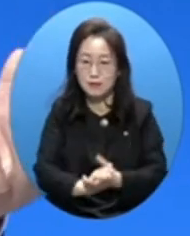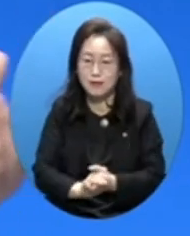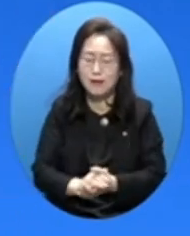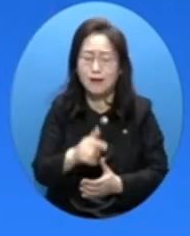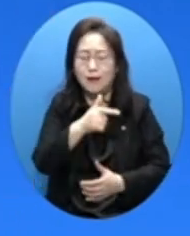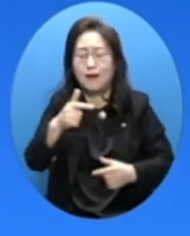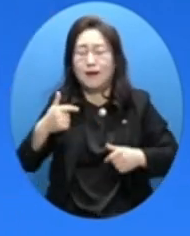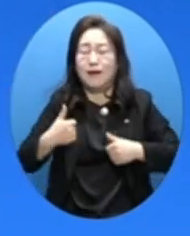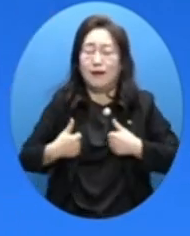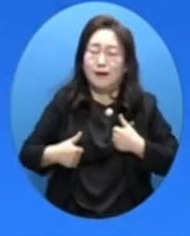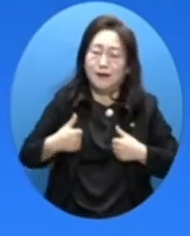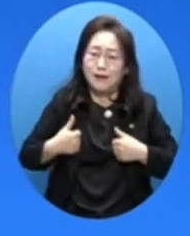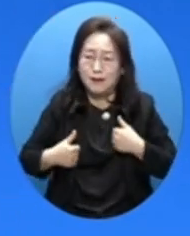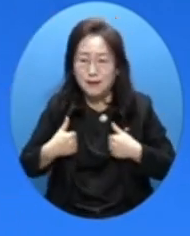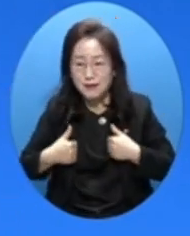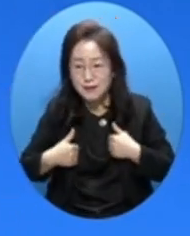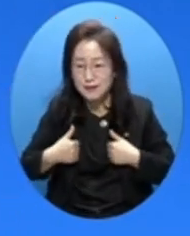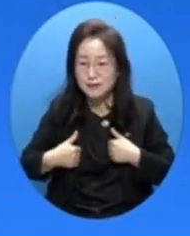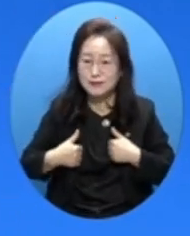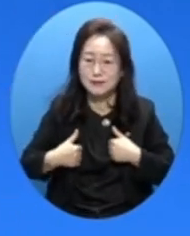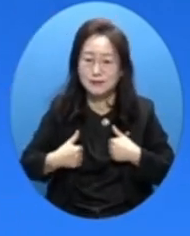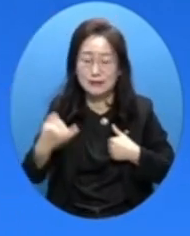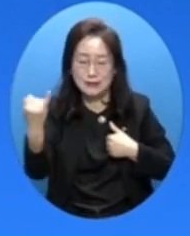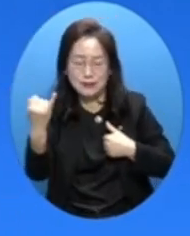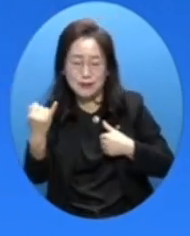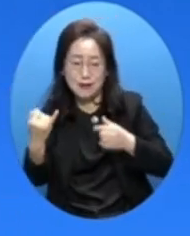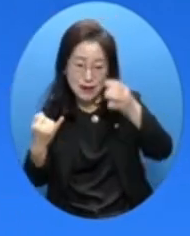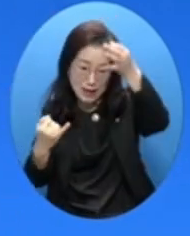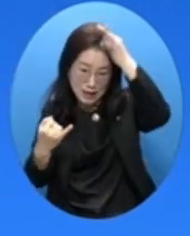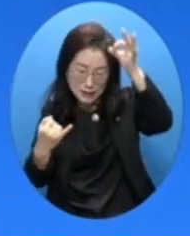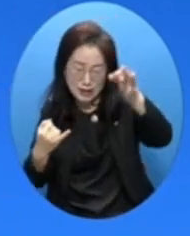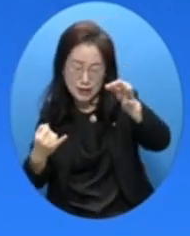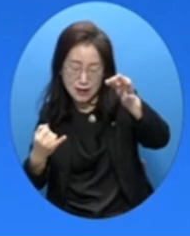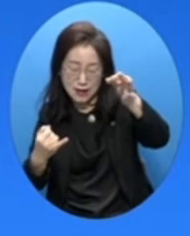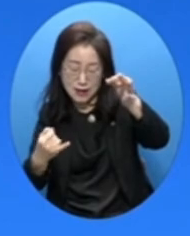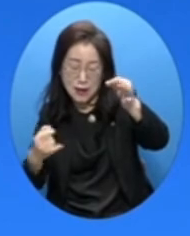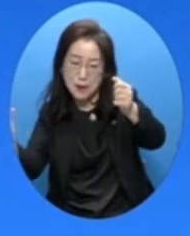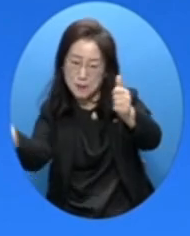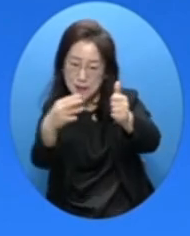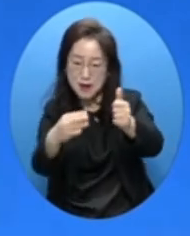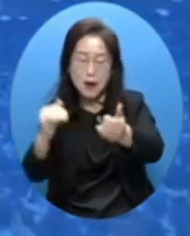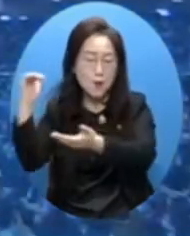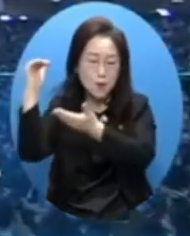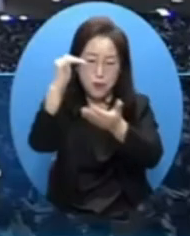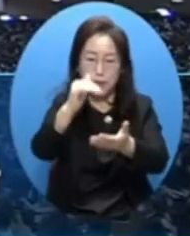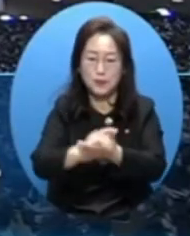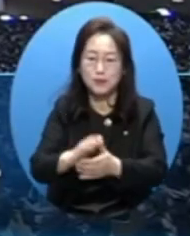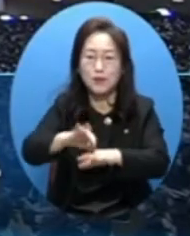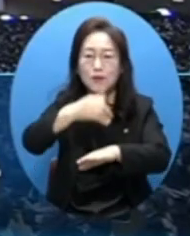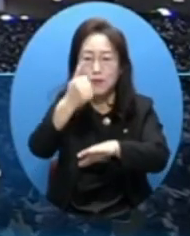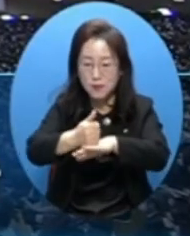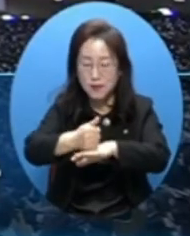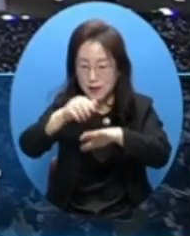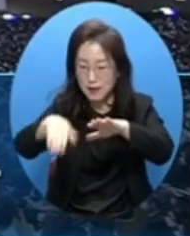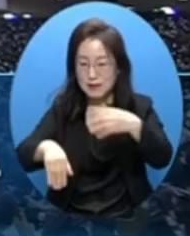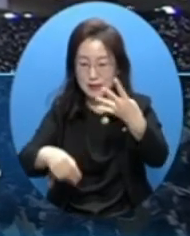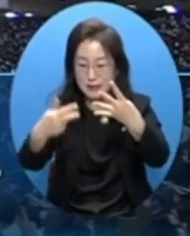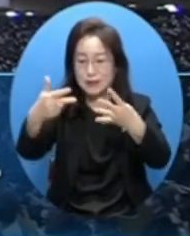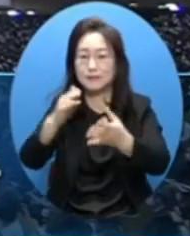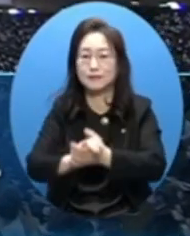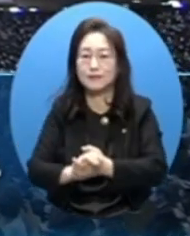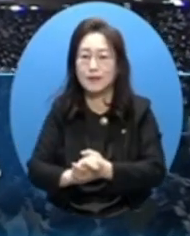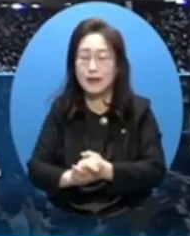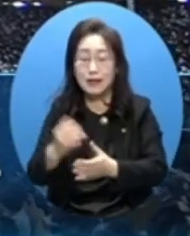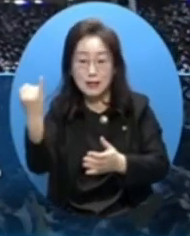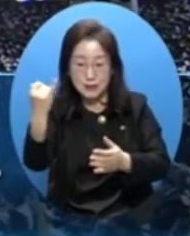기뻐서 이 여인이 엘리사에게 달려갑니다. 달려가서 보고를 합니다. 열왕기하 4장 7절입니다.